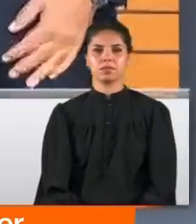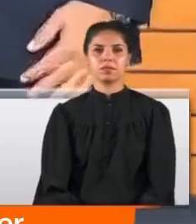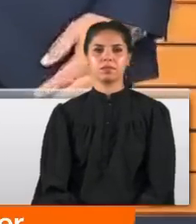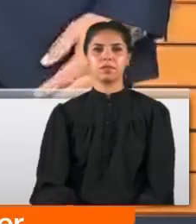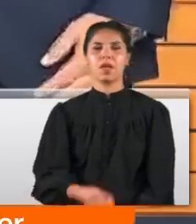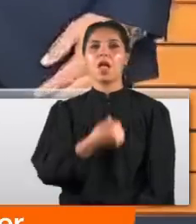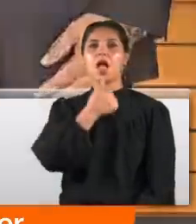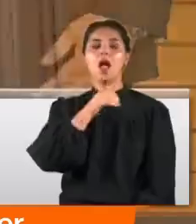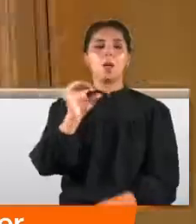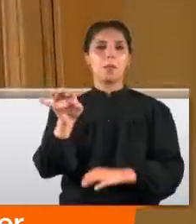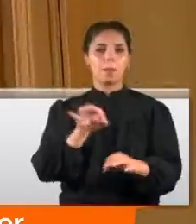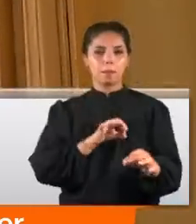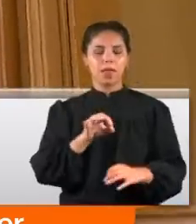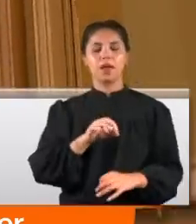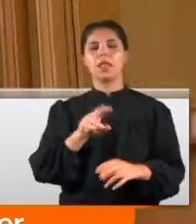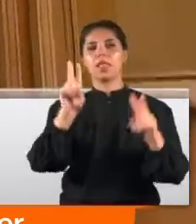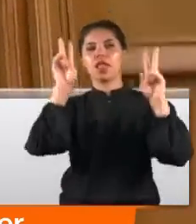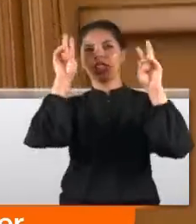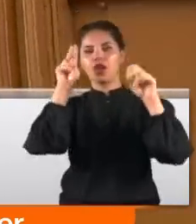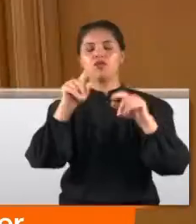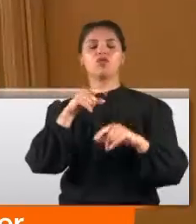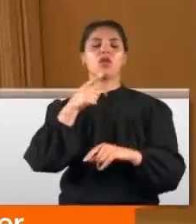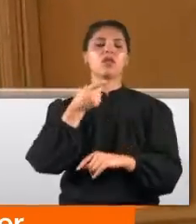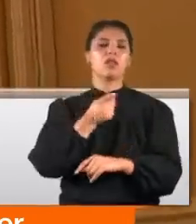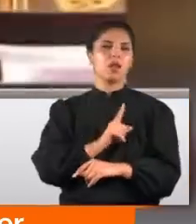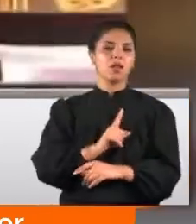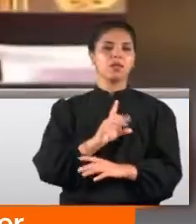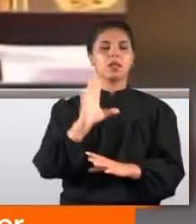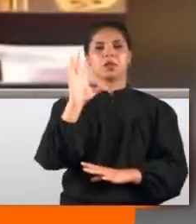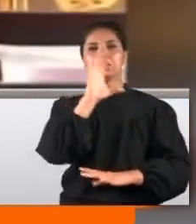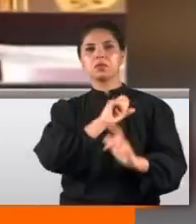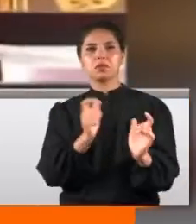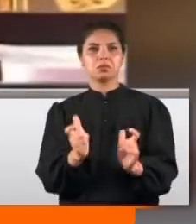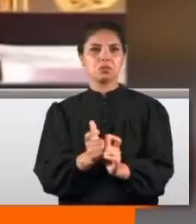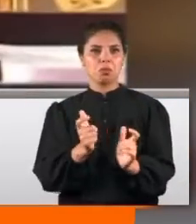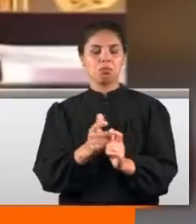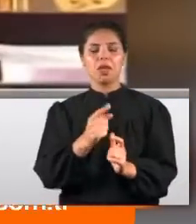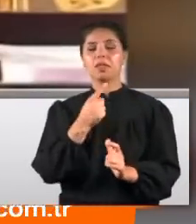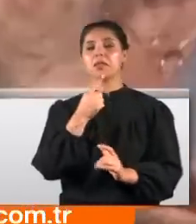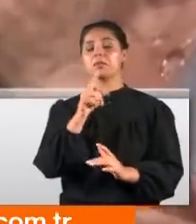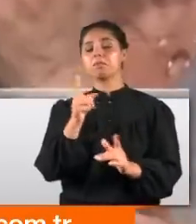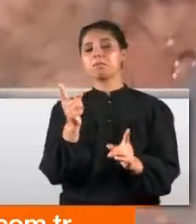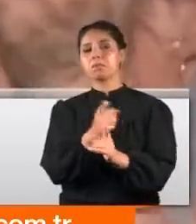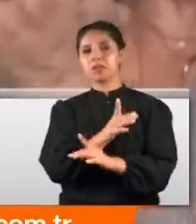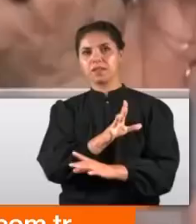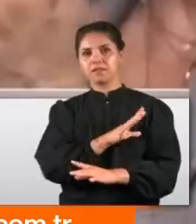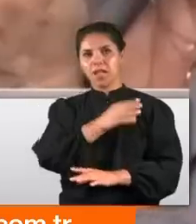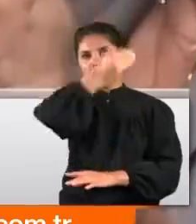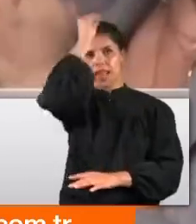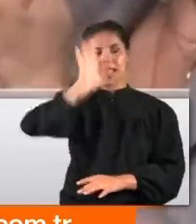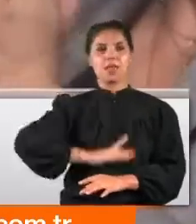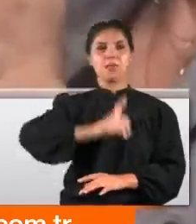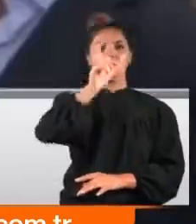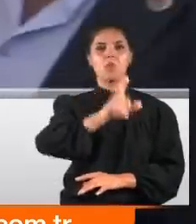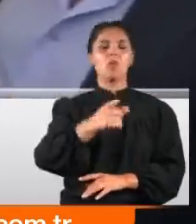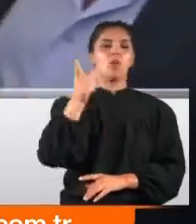Abi formülü, tavşan aday, gölge başkan, gizli toplantılar derken Ekrem İmamoğlu direksiyonu yeniden İstanbul'a